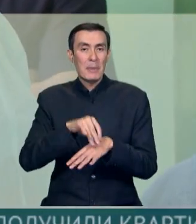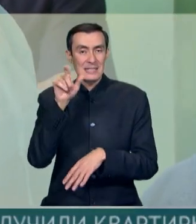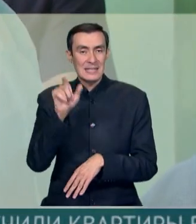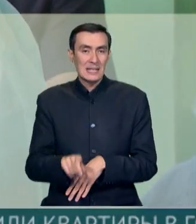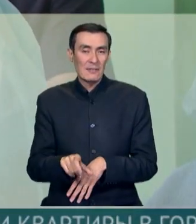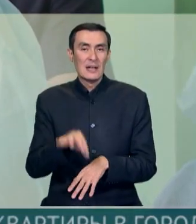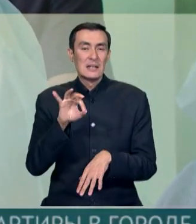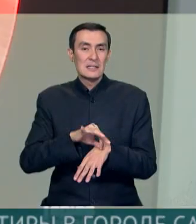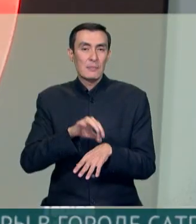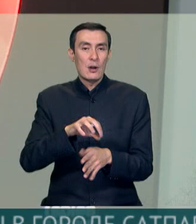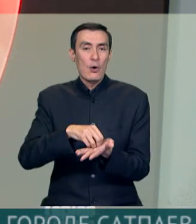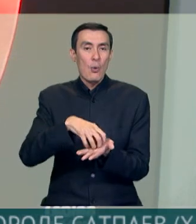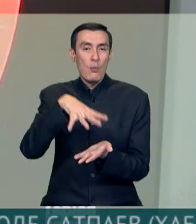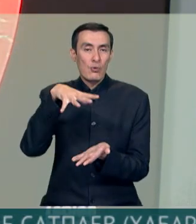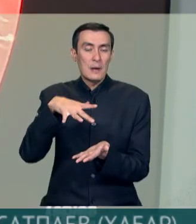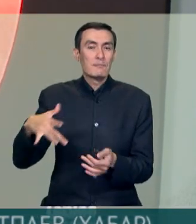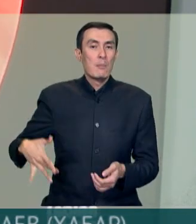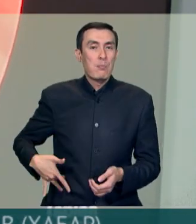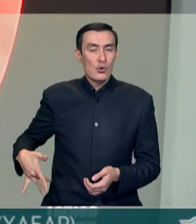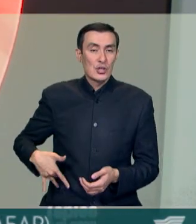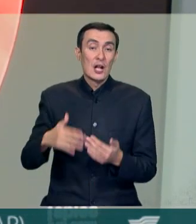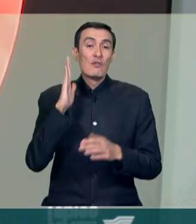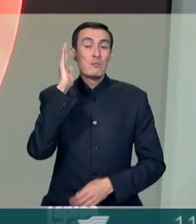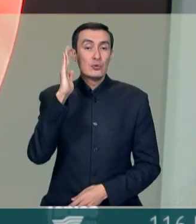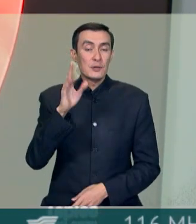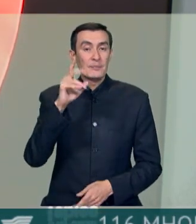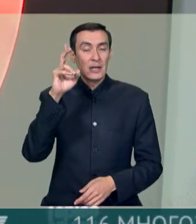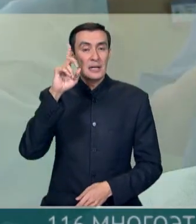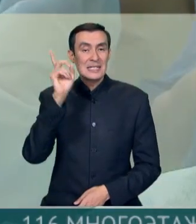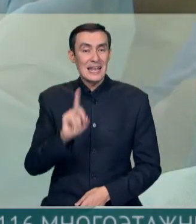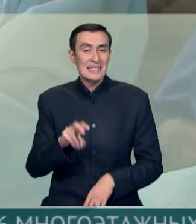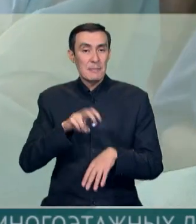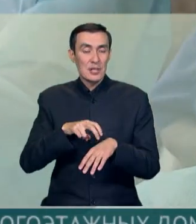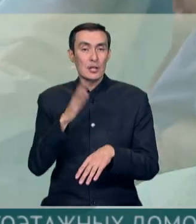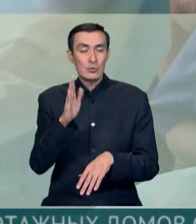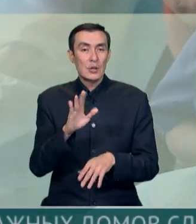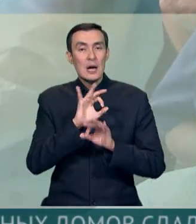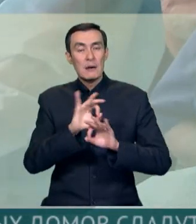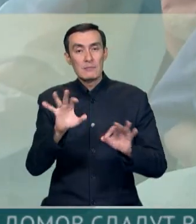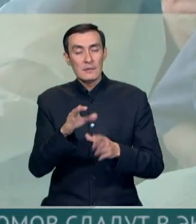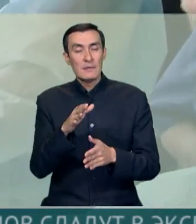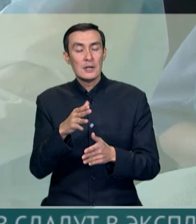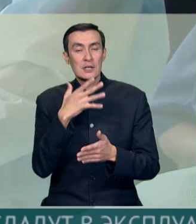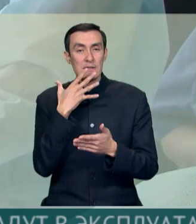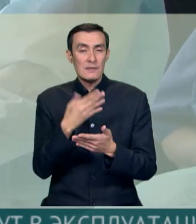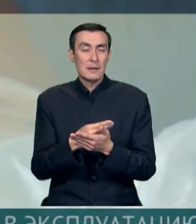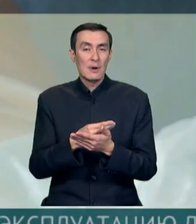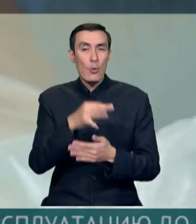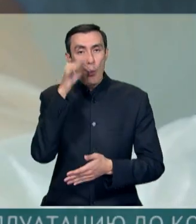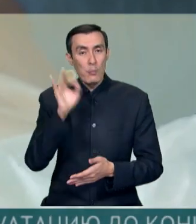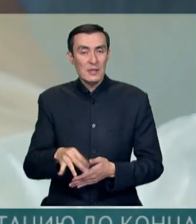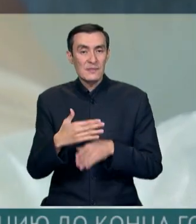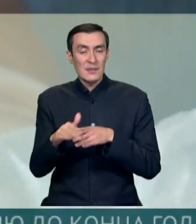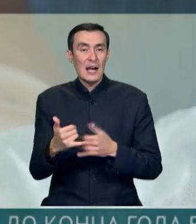пациента со злокачественной опухолью почки. В будущем израильские медики намерены поделиться с казахстанскими опытом в